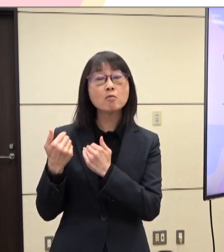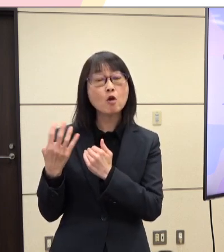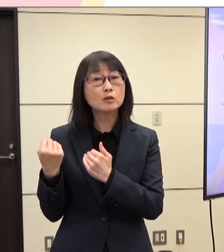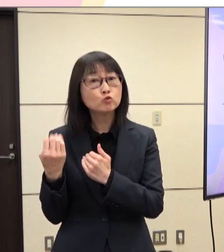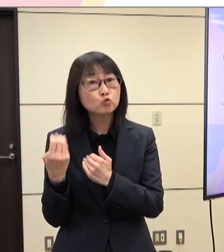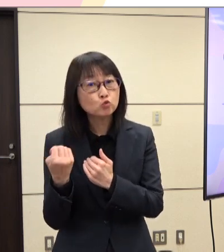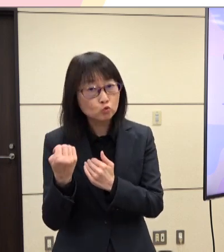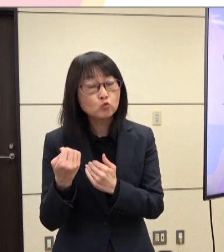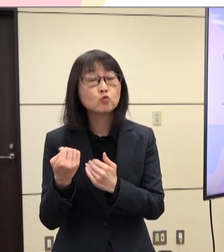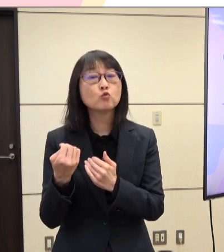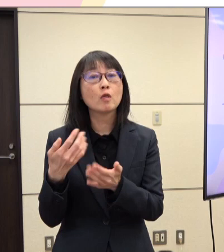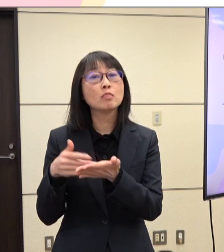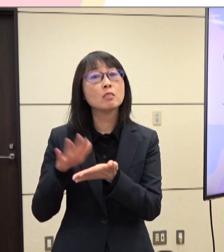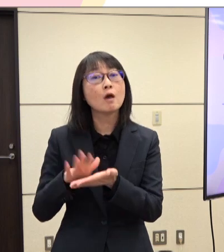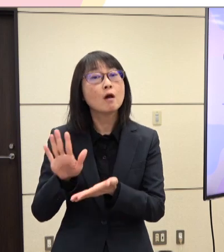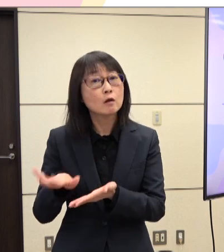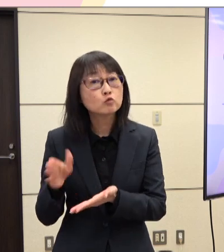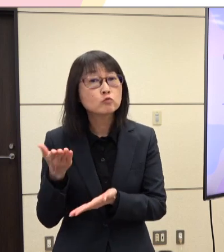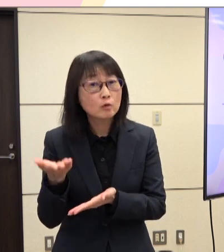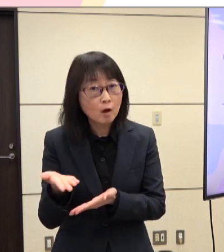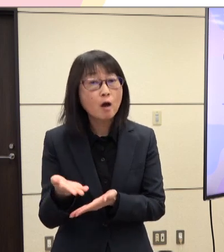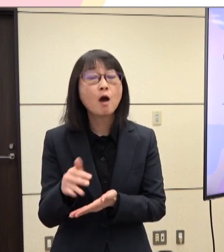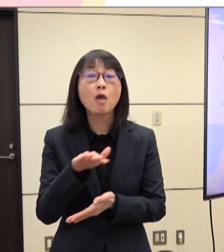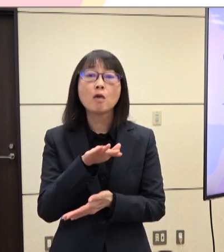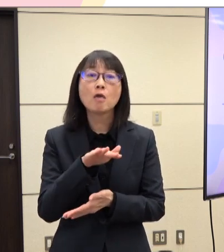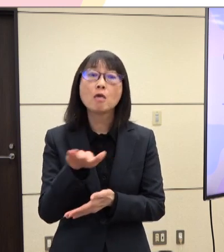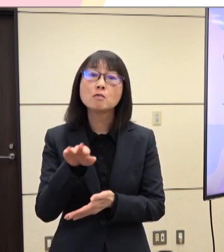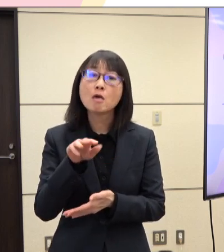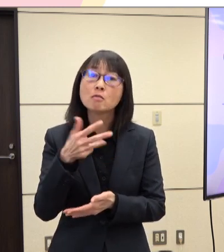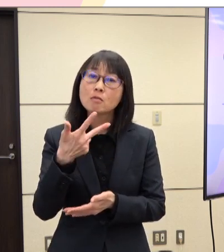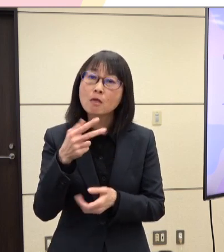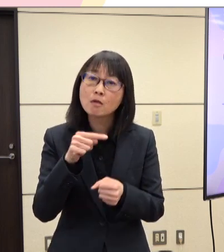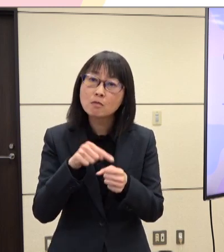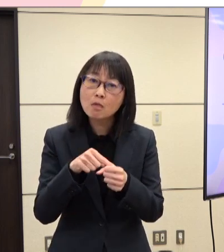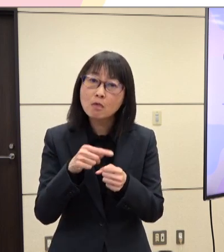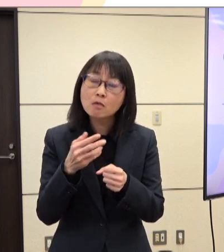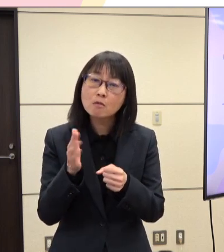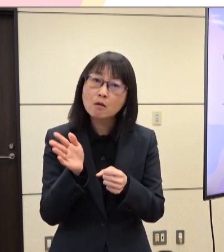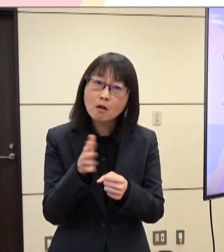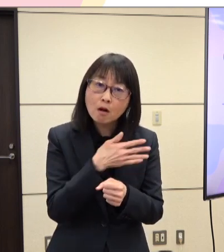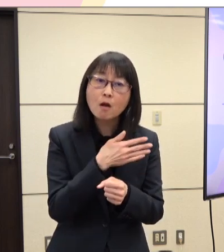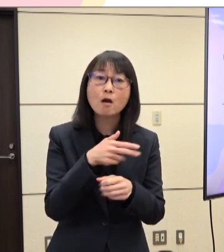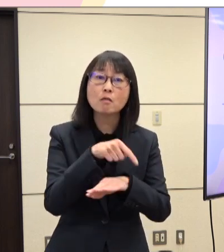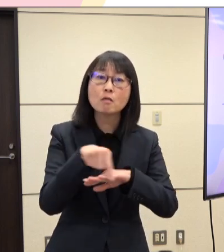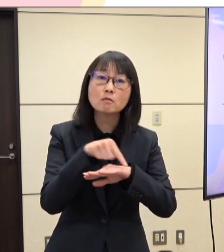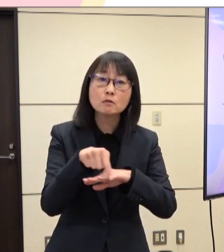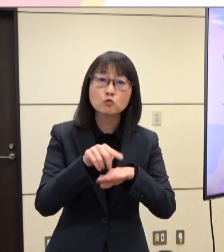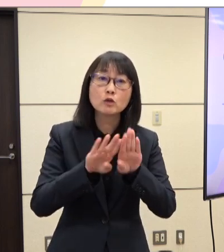から、こういった政策が始まったのか、お聞かせいただけますでしょうか。